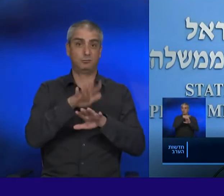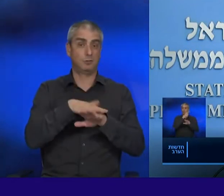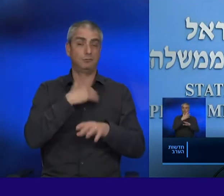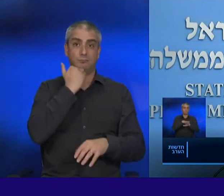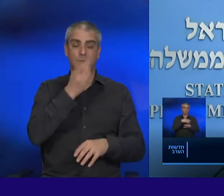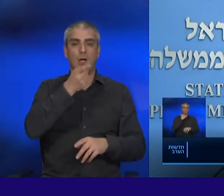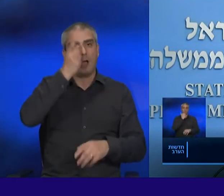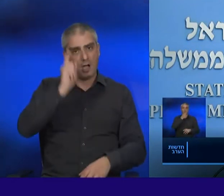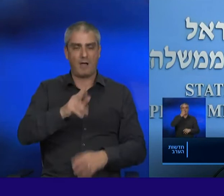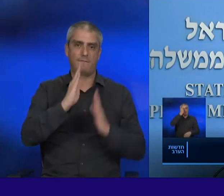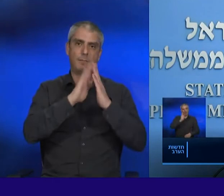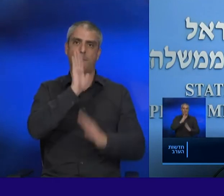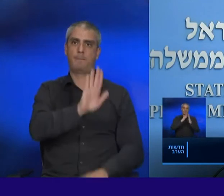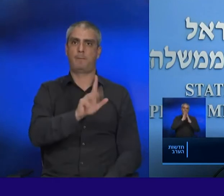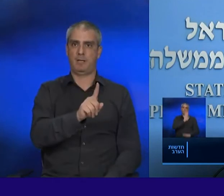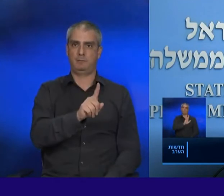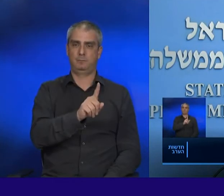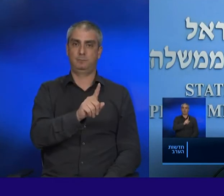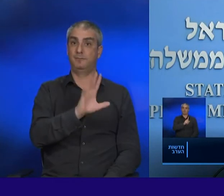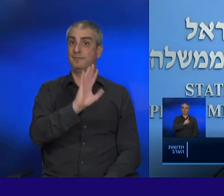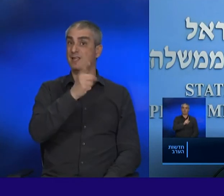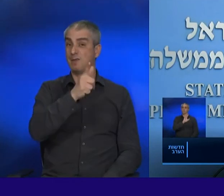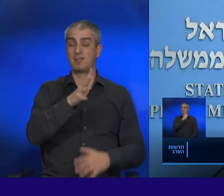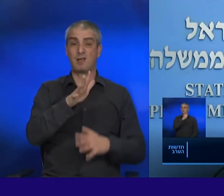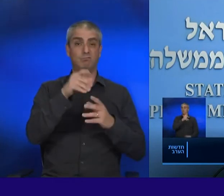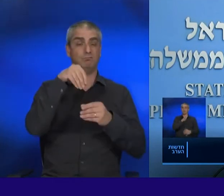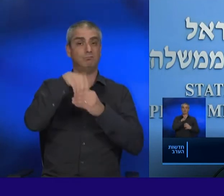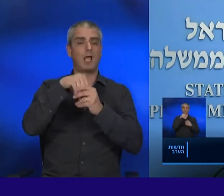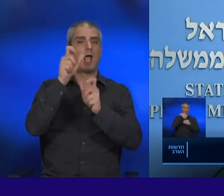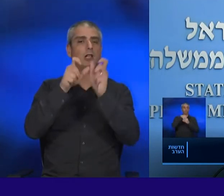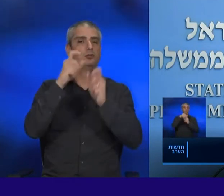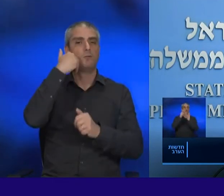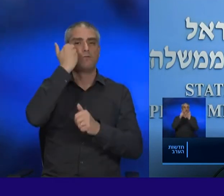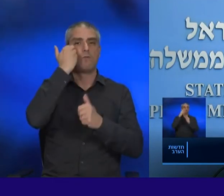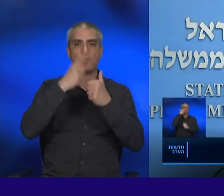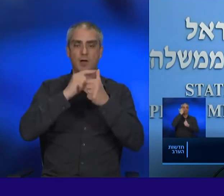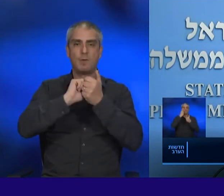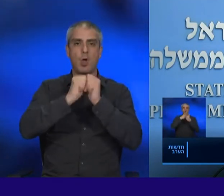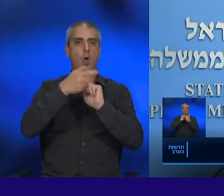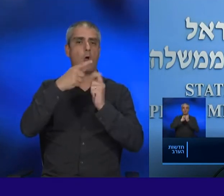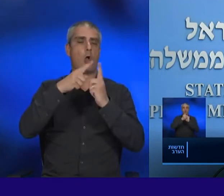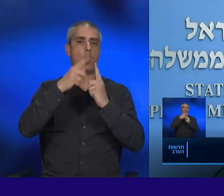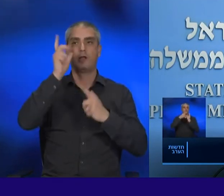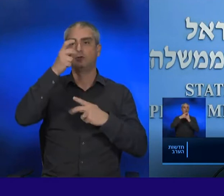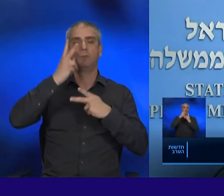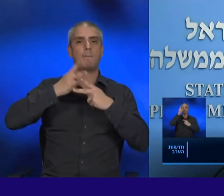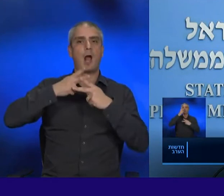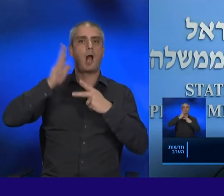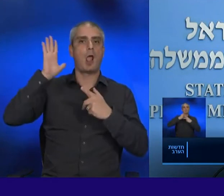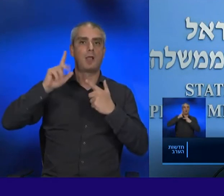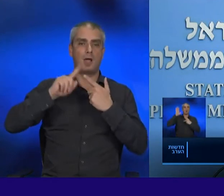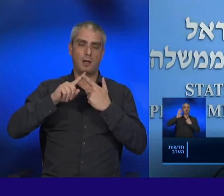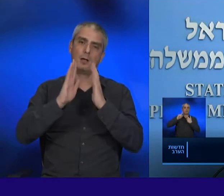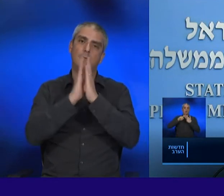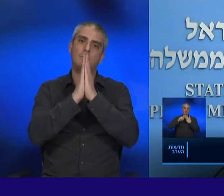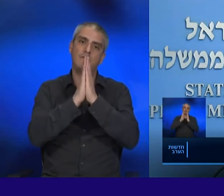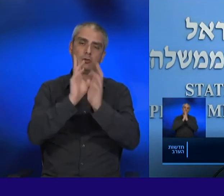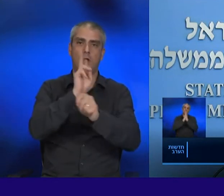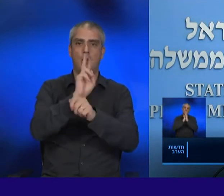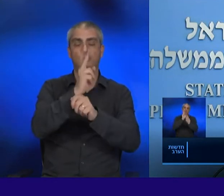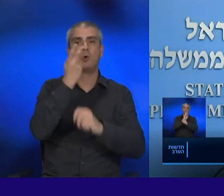אתם חייבים להיות בבית אם אתם שייכים לאוכלוסייה המבוגרת או האוכלוסייה עם מחלות הרקע תשמרו על